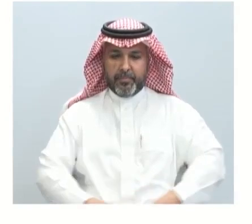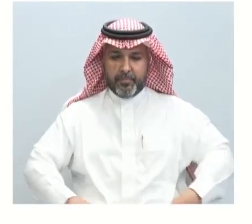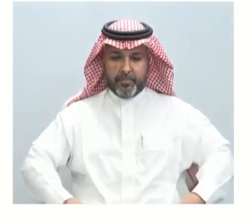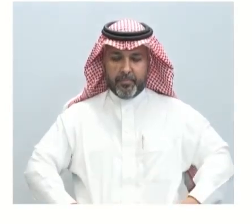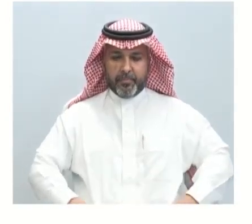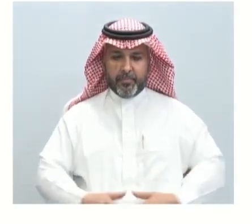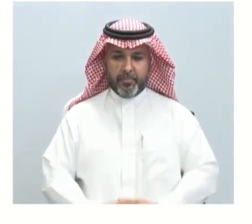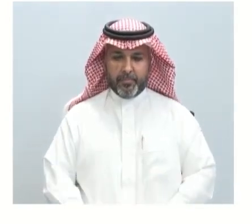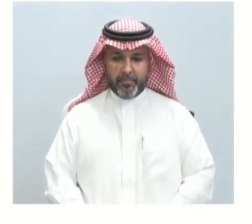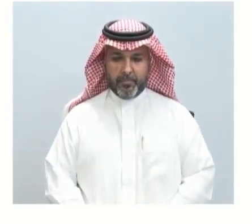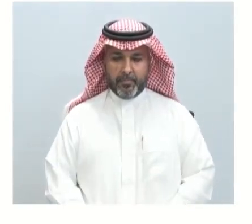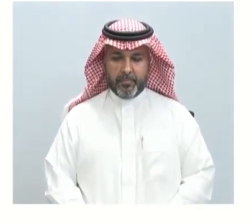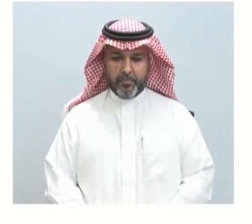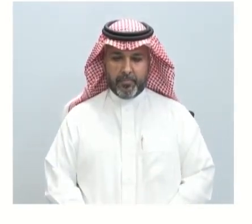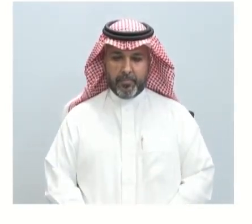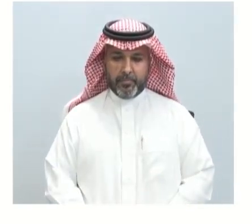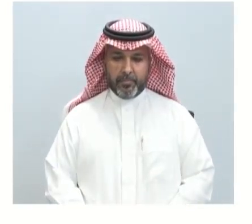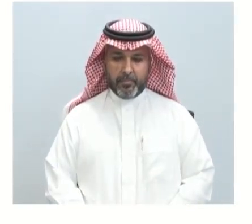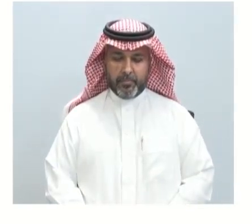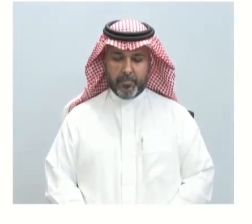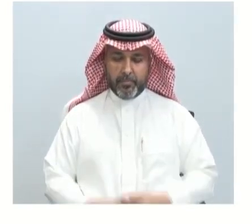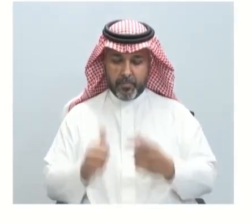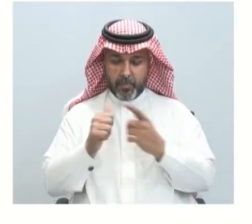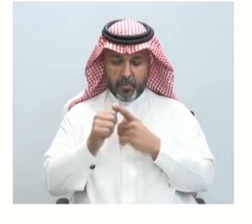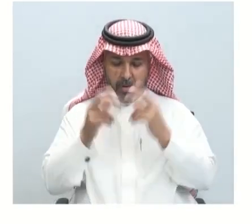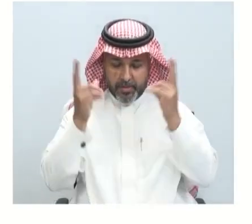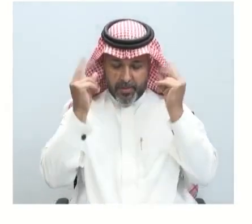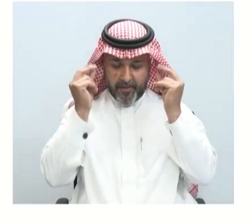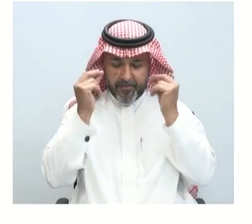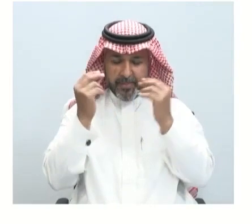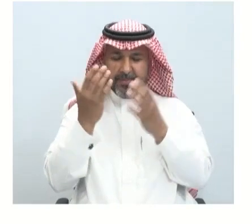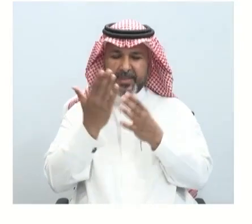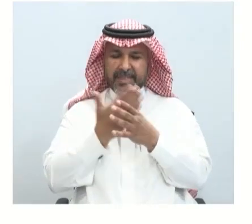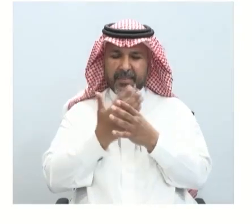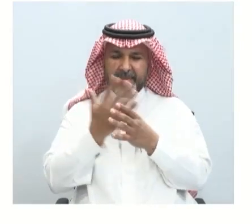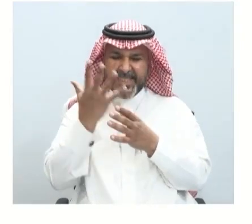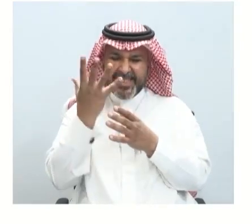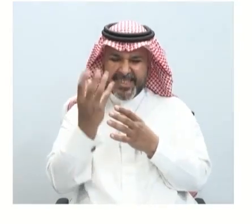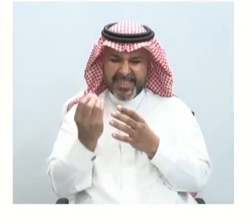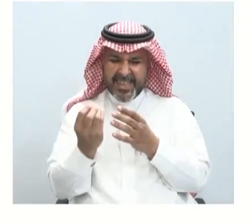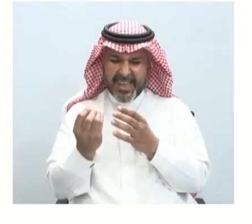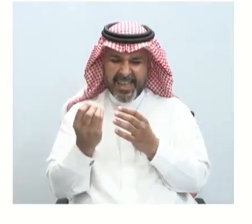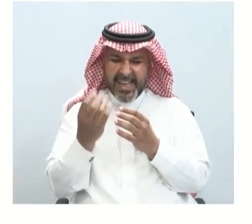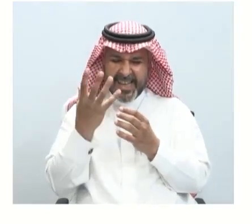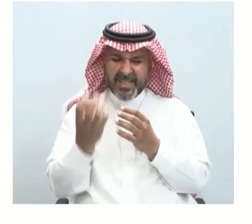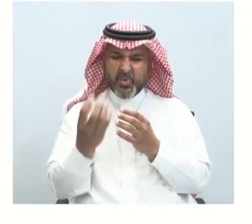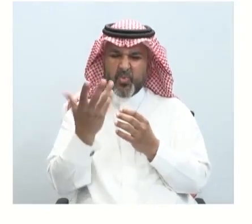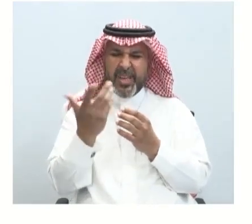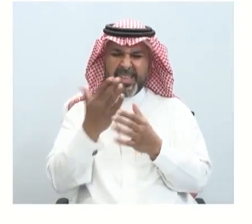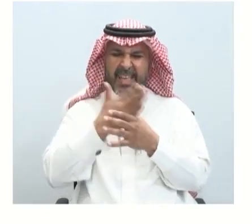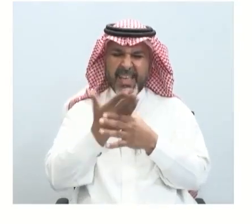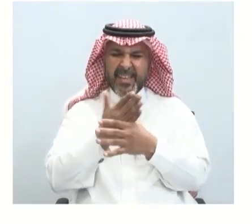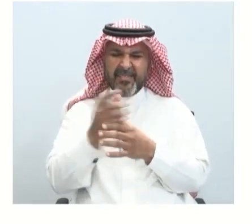نحقق مجموعه من الاهداف اولاها ان تفسر وتفسر سبب نقص عدد الكروموسومات الذي يحدث في الانقسام المنصف ان